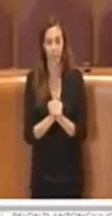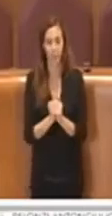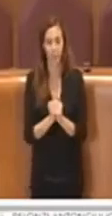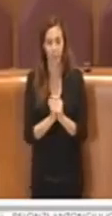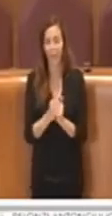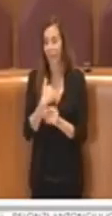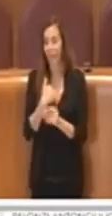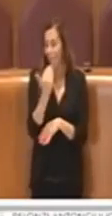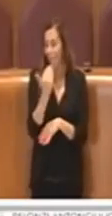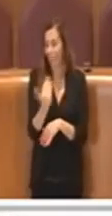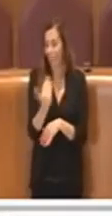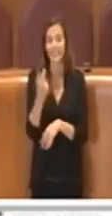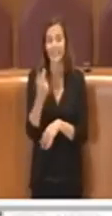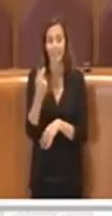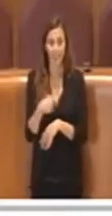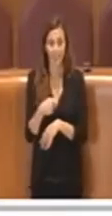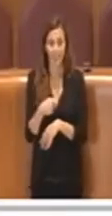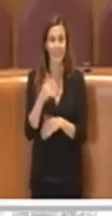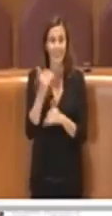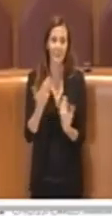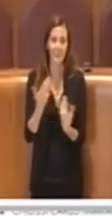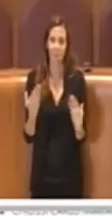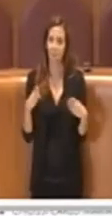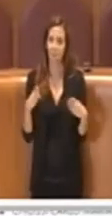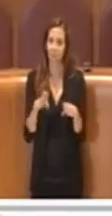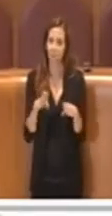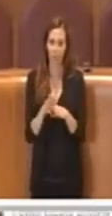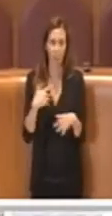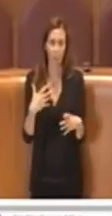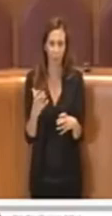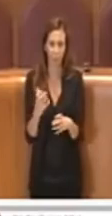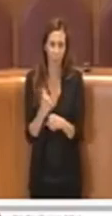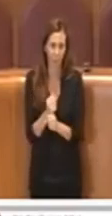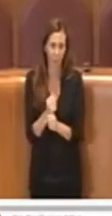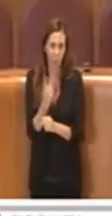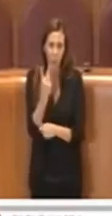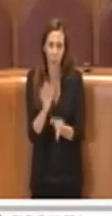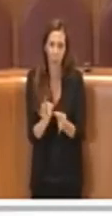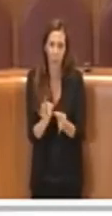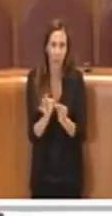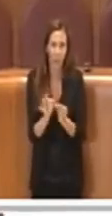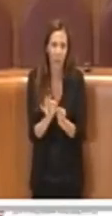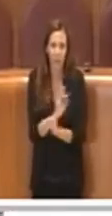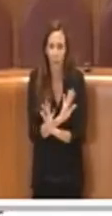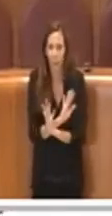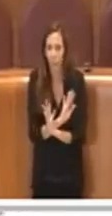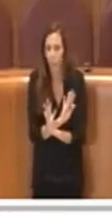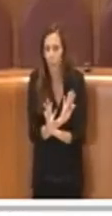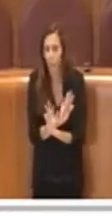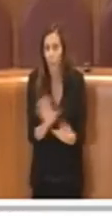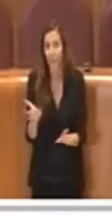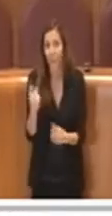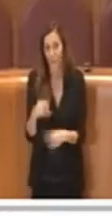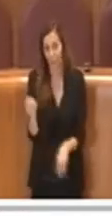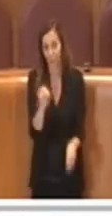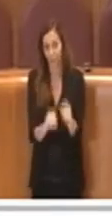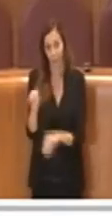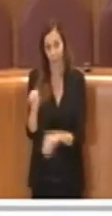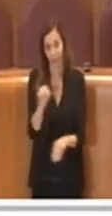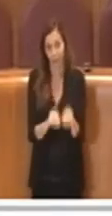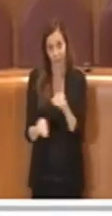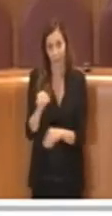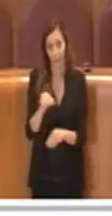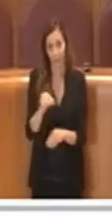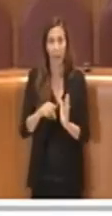grazie presidente in chiusura quindi brevemente proprio rugo due minuti così ci accingiamo insomma la votazione finalmente diversa